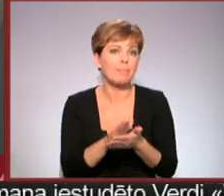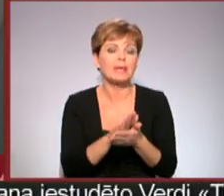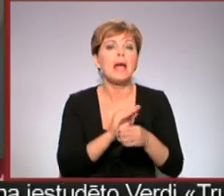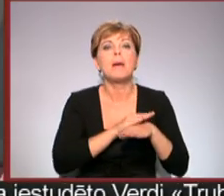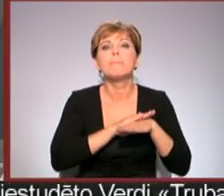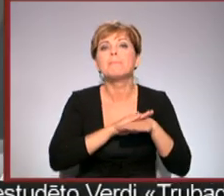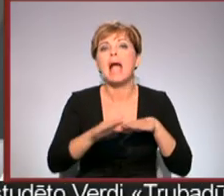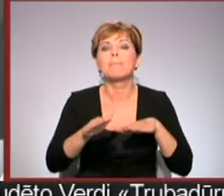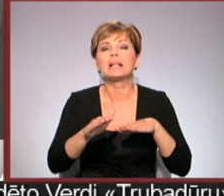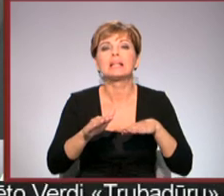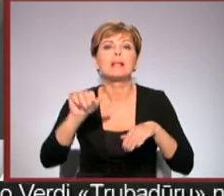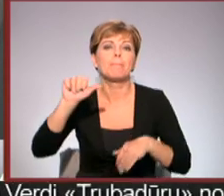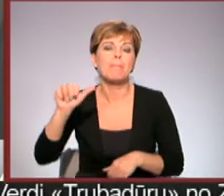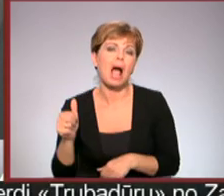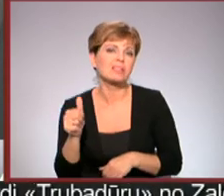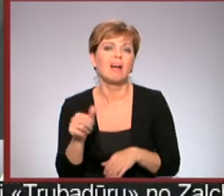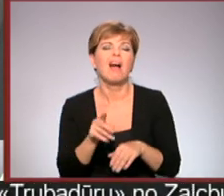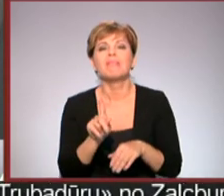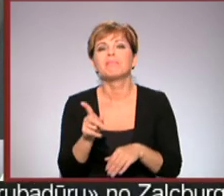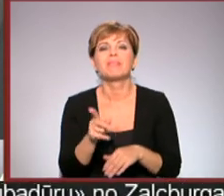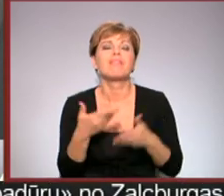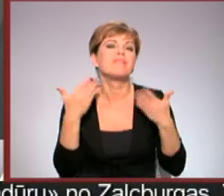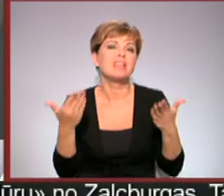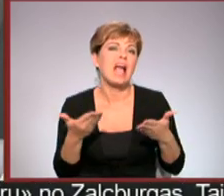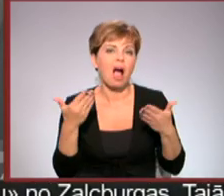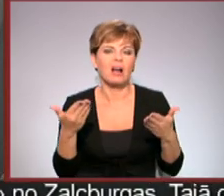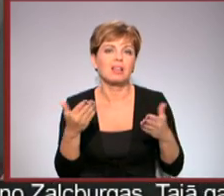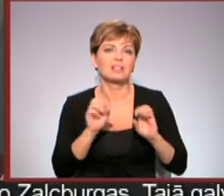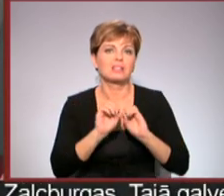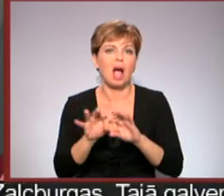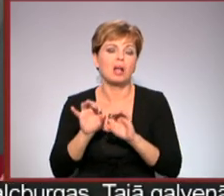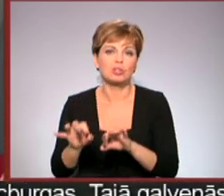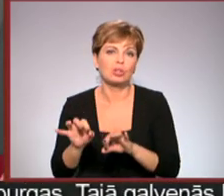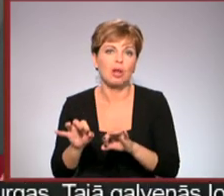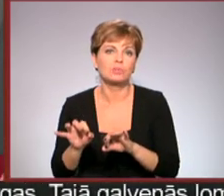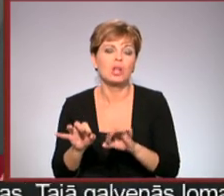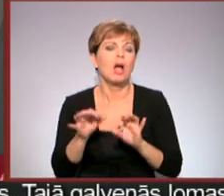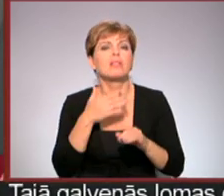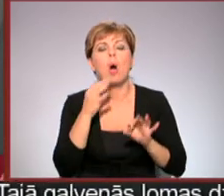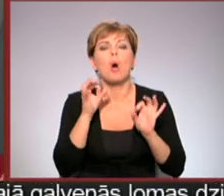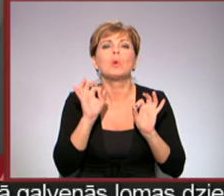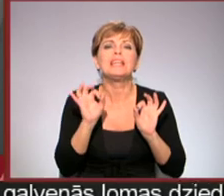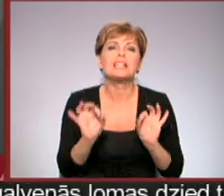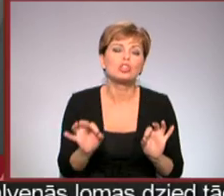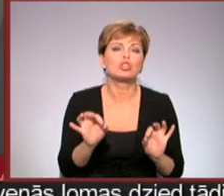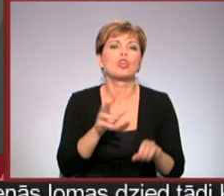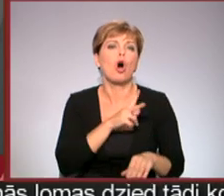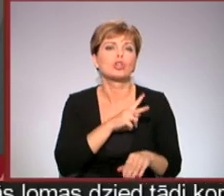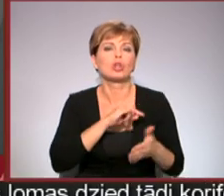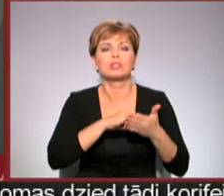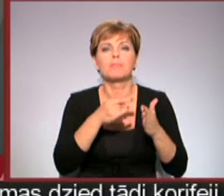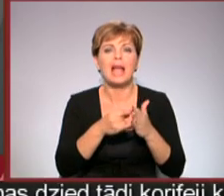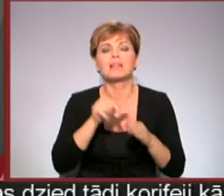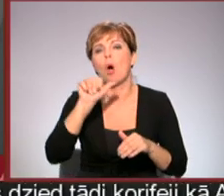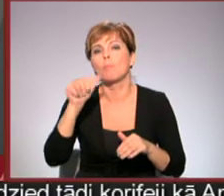ar mākslu. Tas drīzāk ir tāds viegls stāstījums par šo. Tas nav arī īsti sociāls projekts, tas nav mākslas